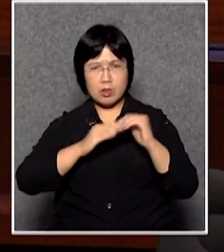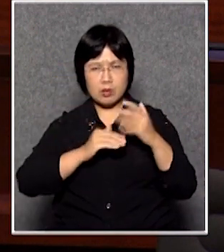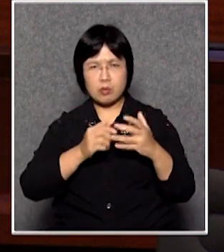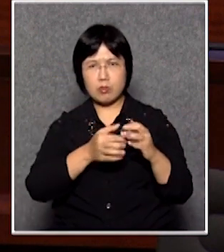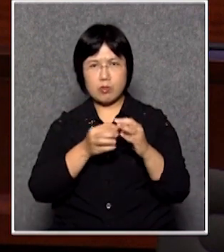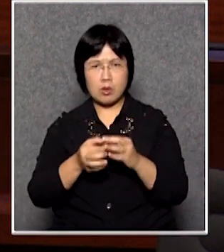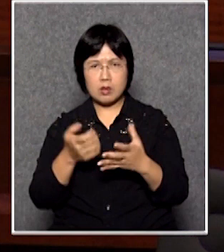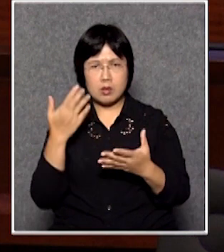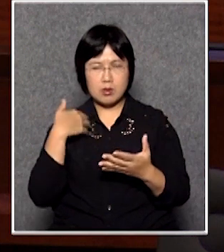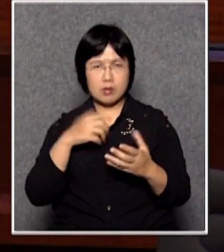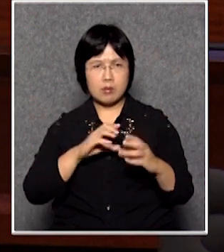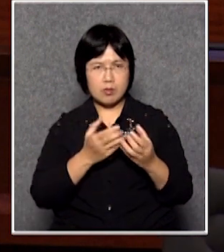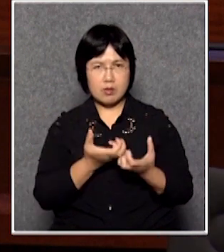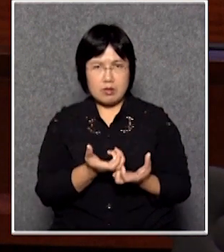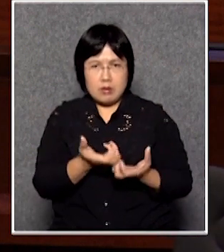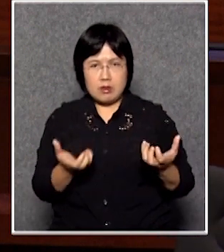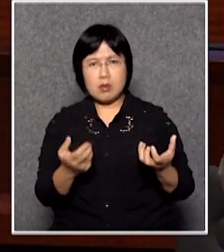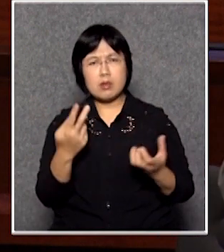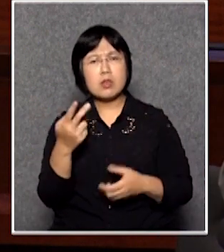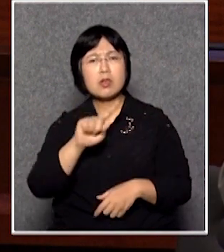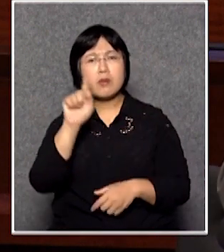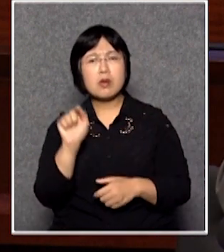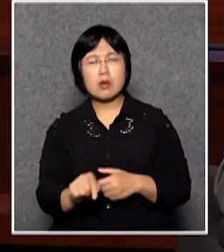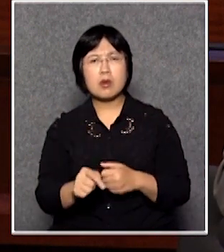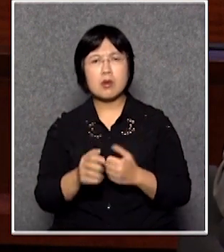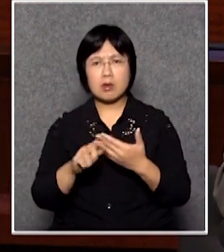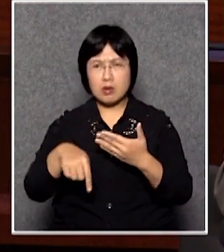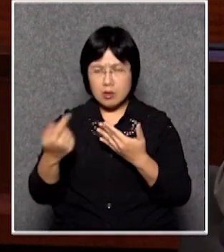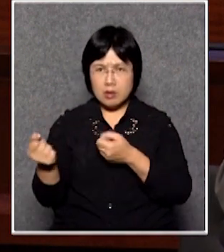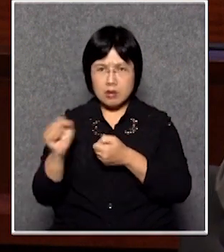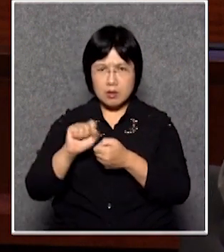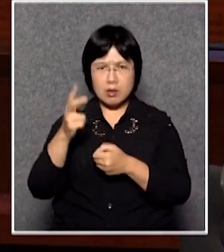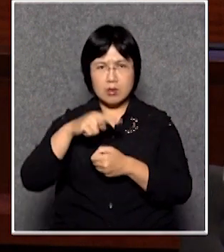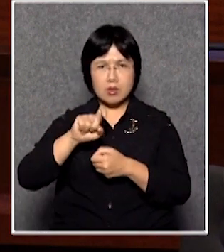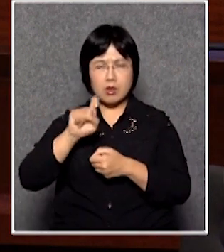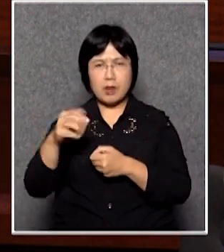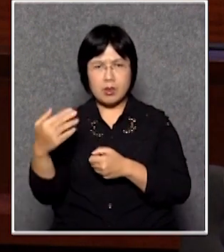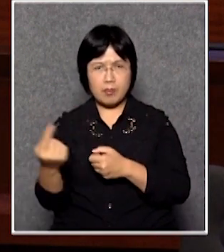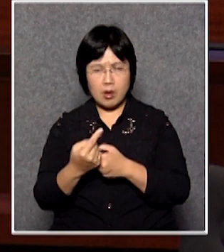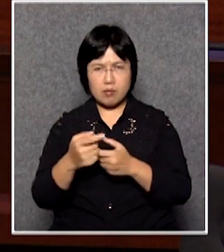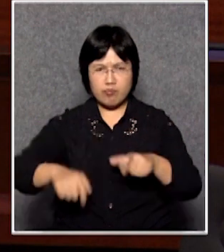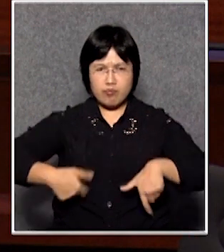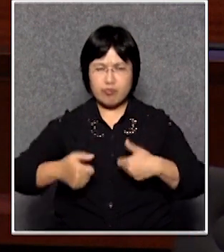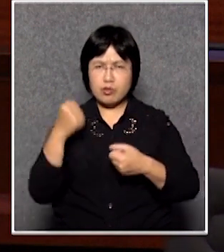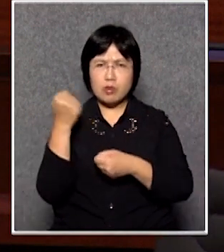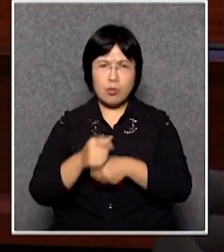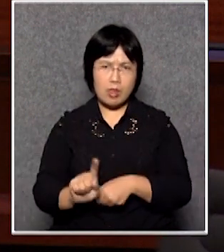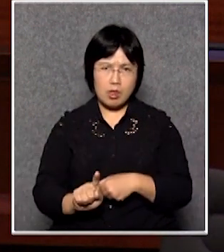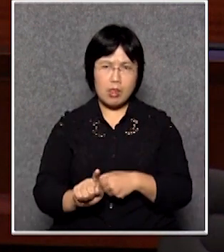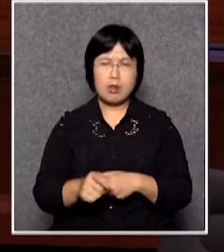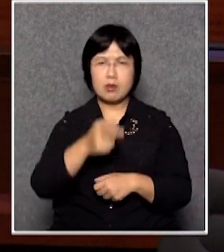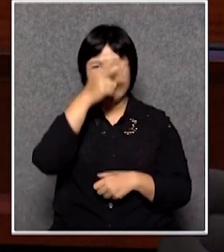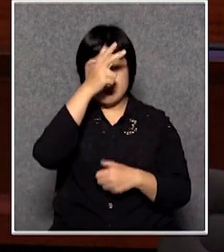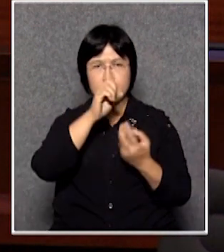將原來的部門一分為二，額外增加2900多萬元的開支呢？政府